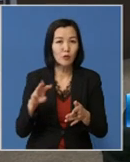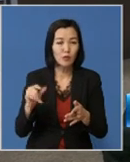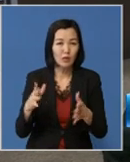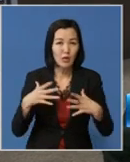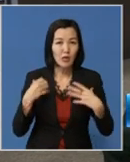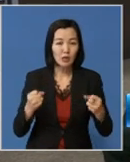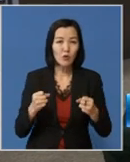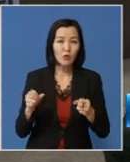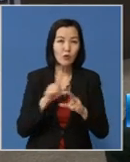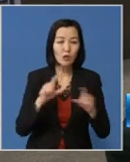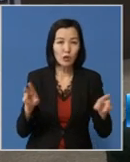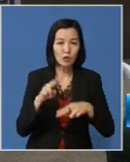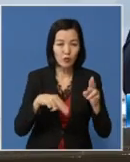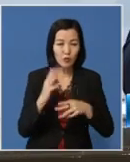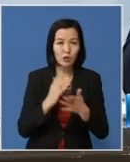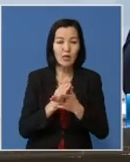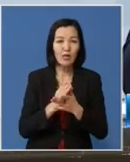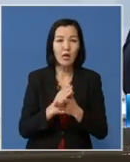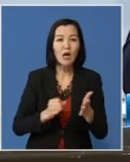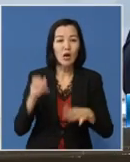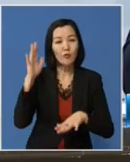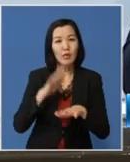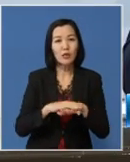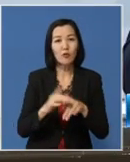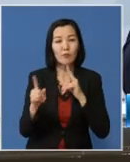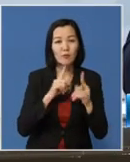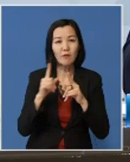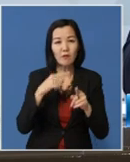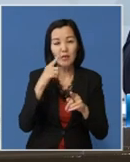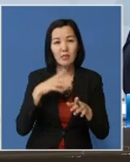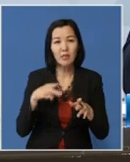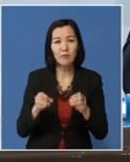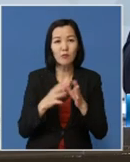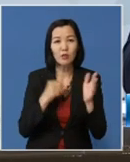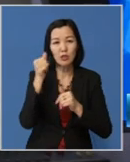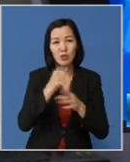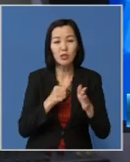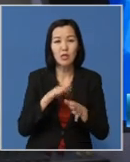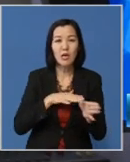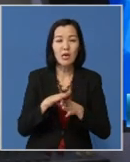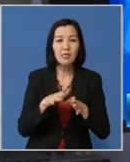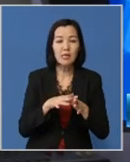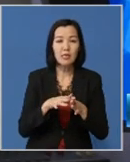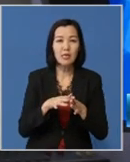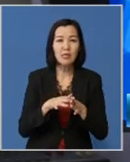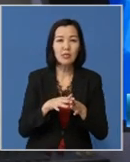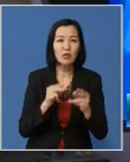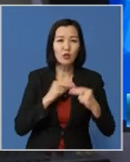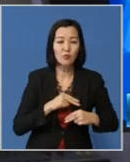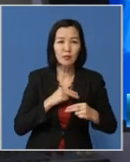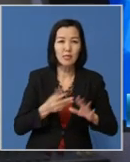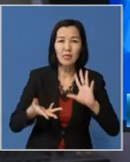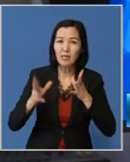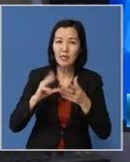теңгеге спорттық сауықтыру кешені тұрғызылады. Бұл туралы аудан әкімі баспасөз брифингінде айтты. 2018 жылғы аймақта атқарылған істерге есеп берген